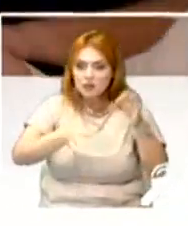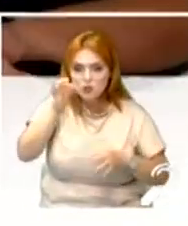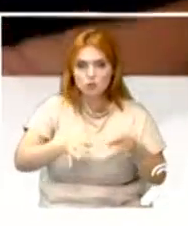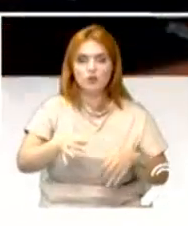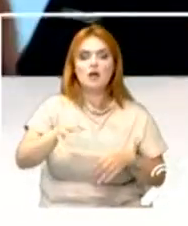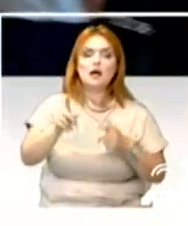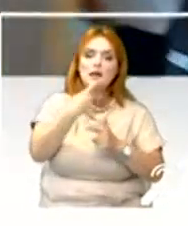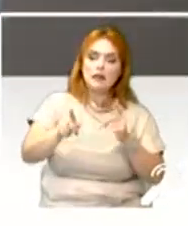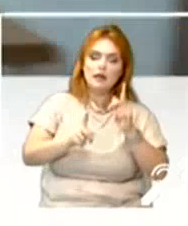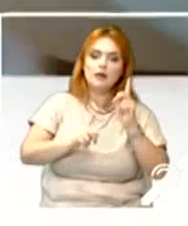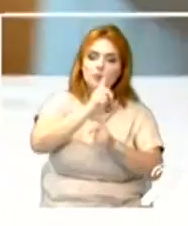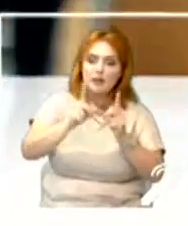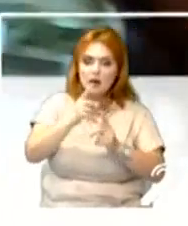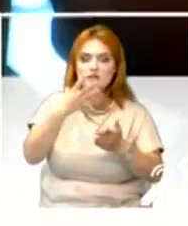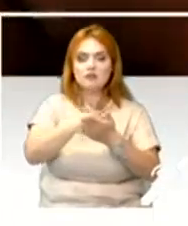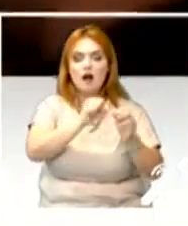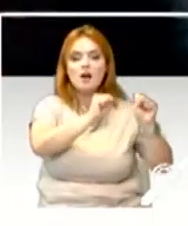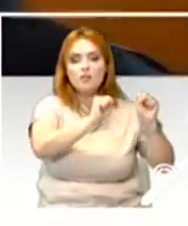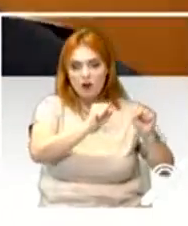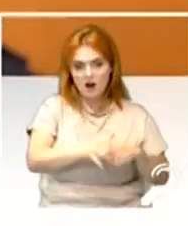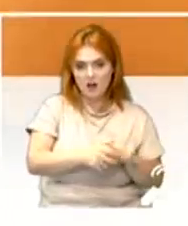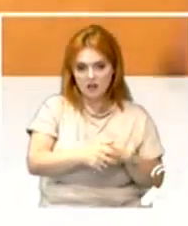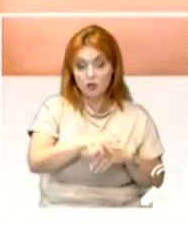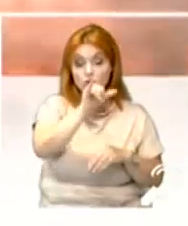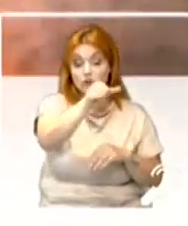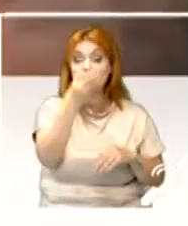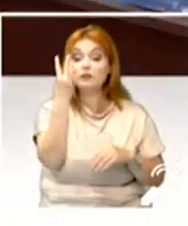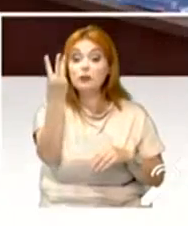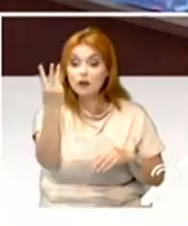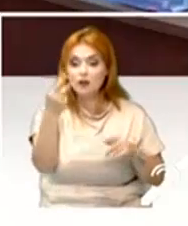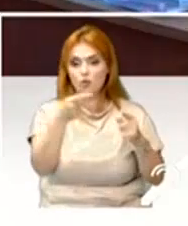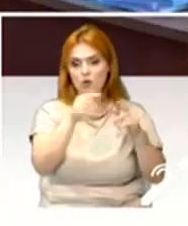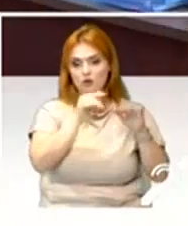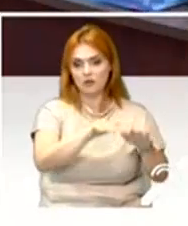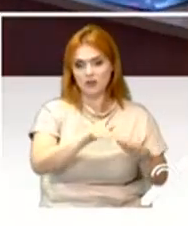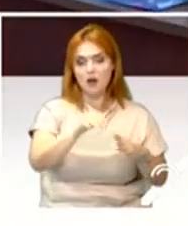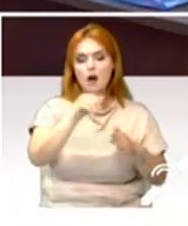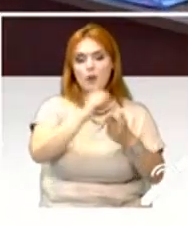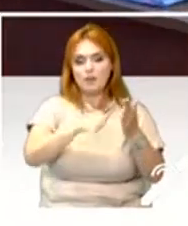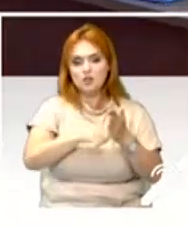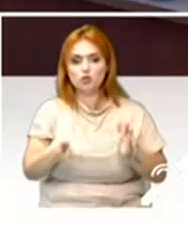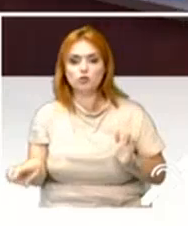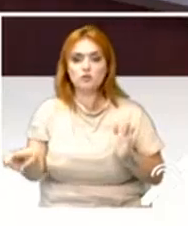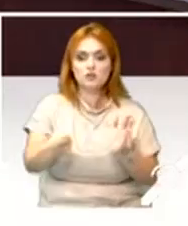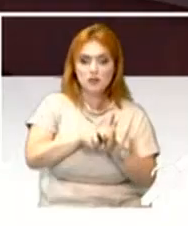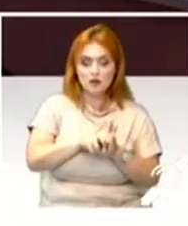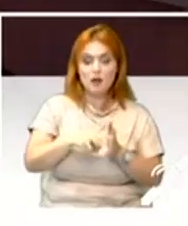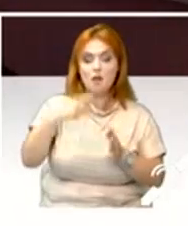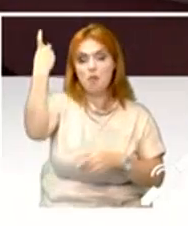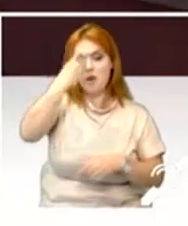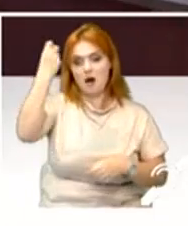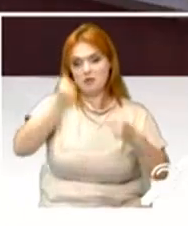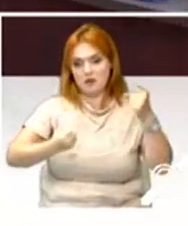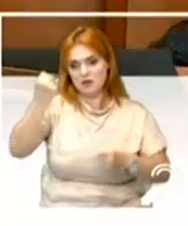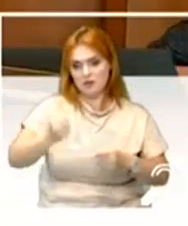Prezentați la ședințe. Dragomir Popovici este învinuit de 3 episoade privind conducerea în stare de ebrietate avansată și fals în declarații. După